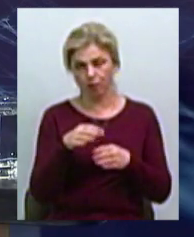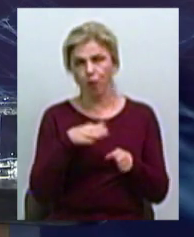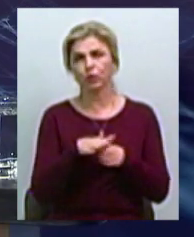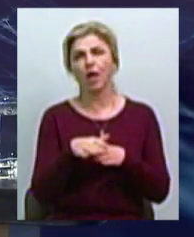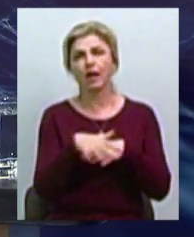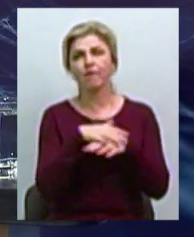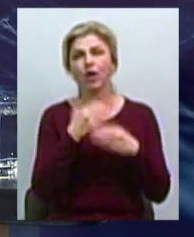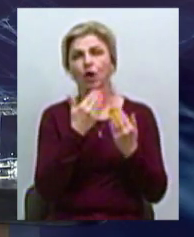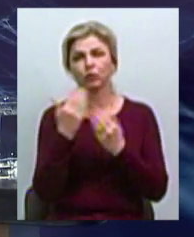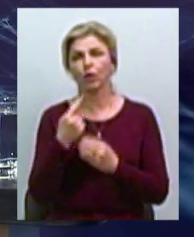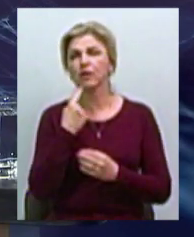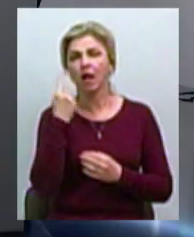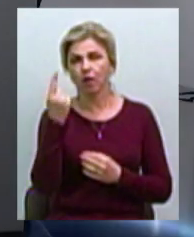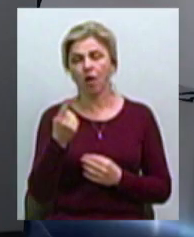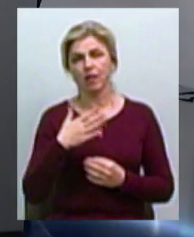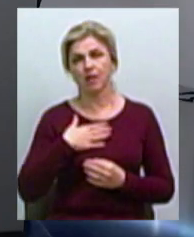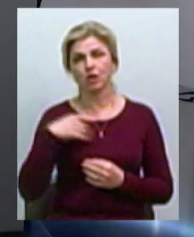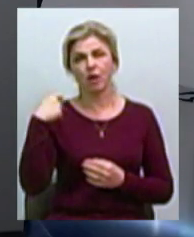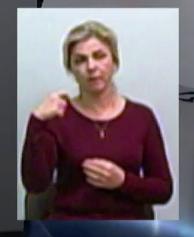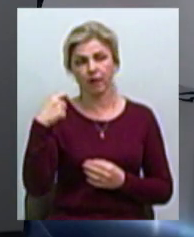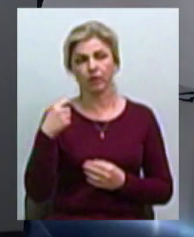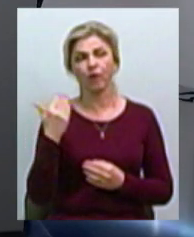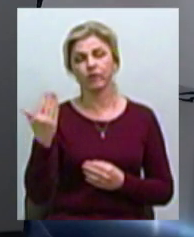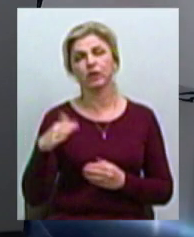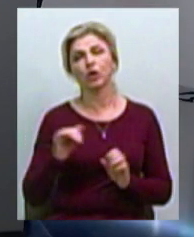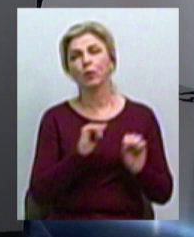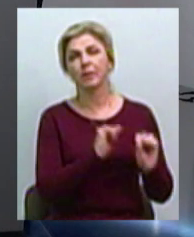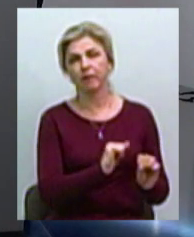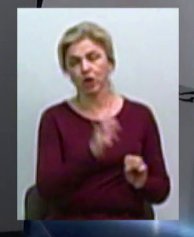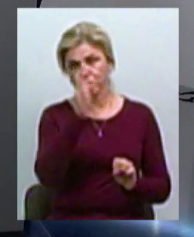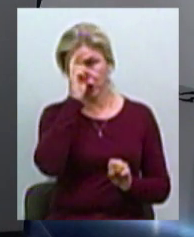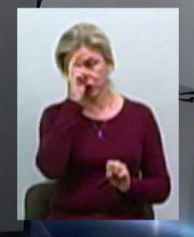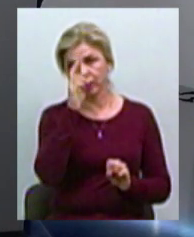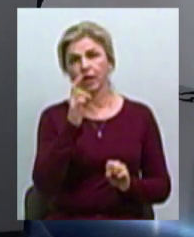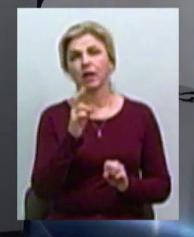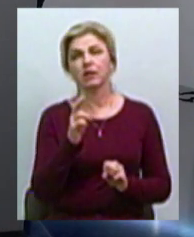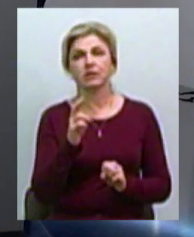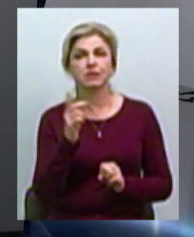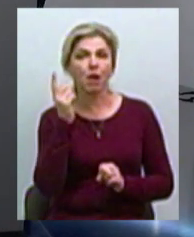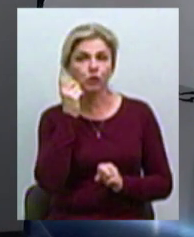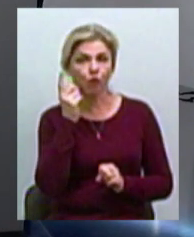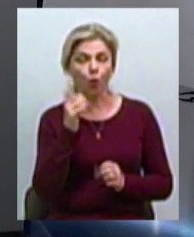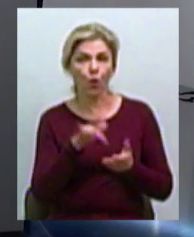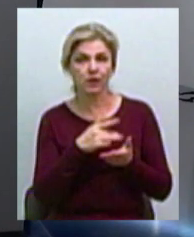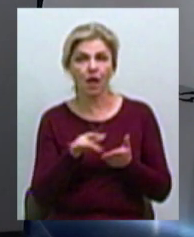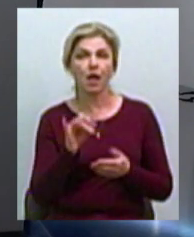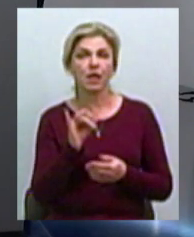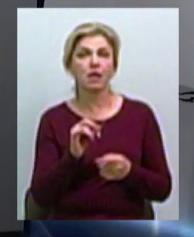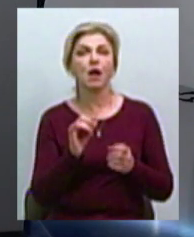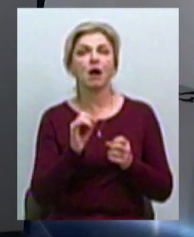знаємо, що наш президент, наприклад, він прибічник держави у смартфоні, і щонайменше